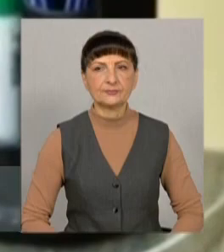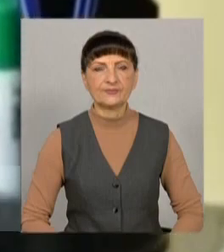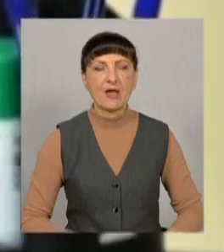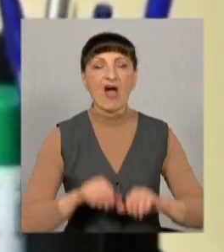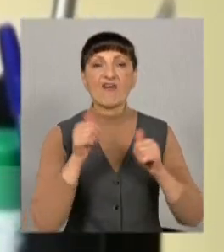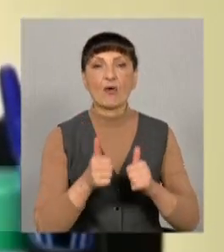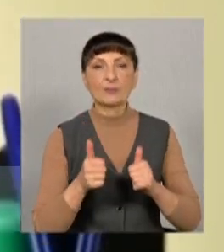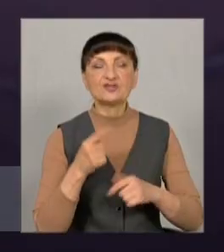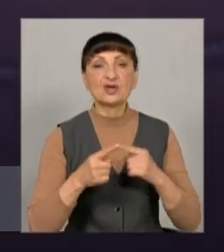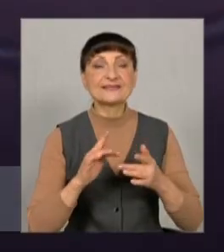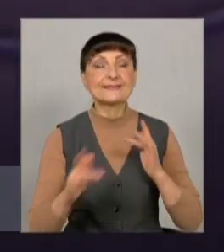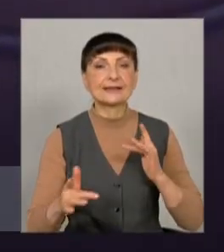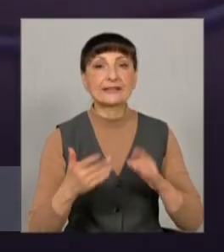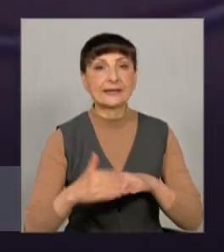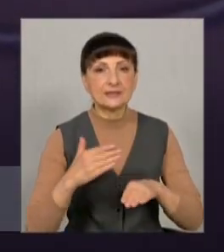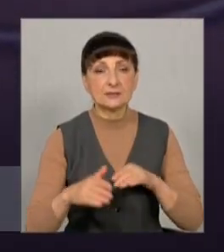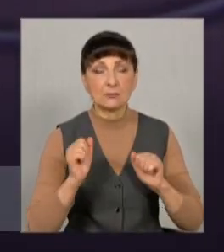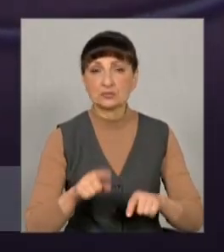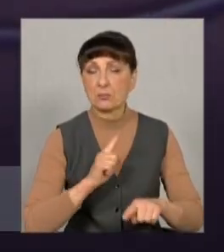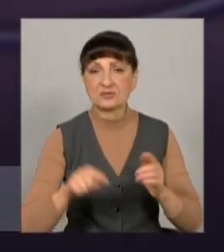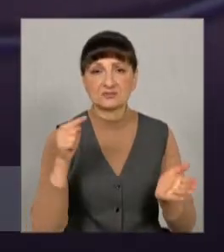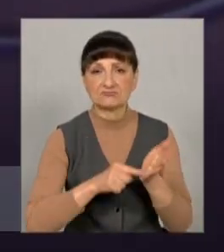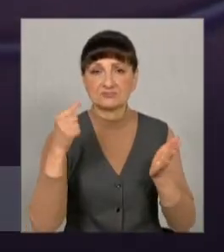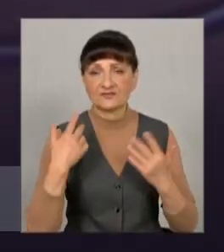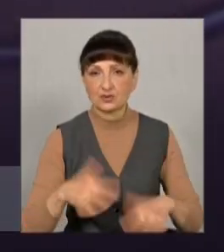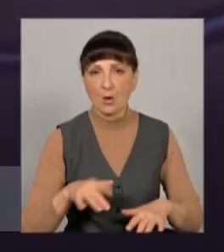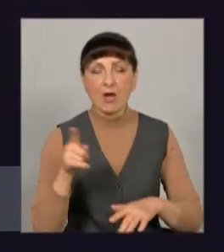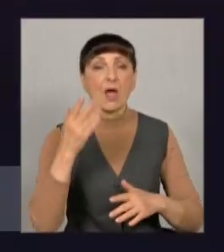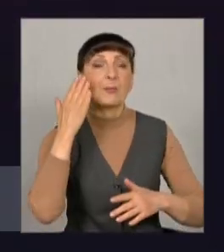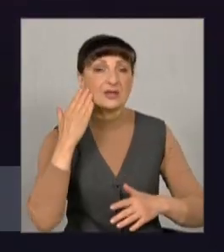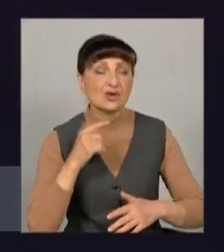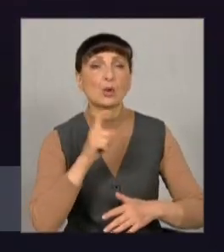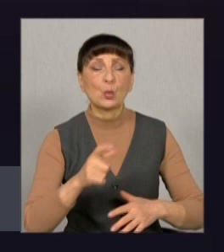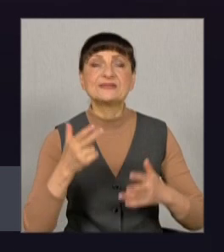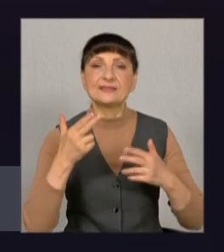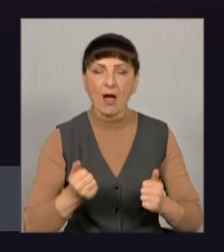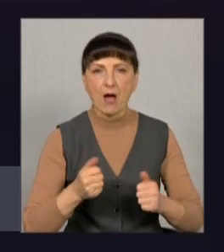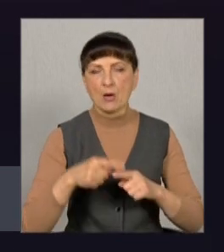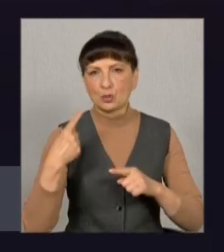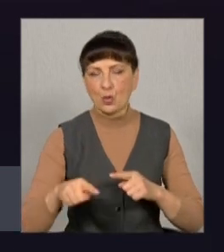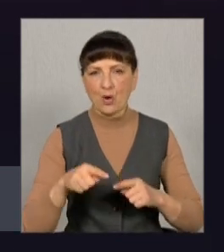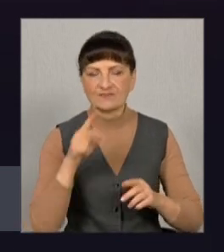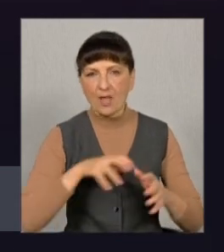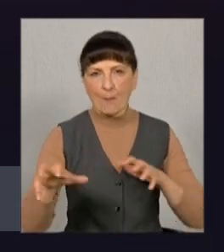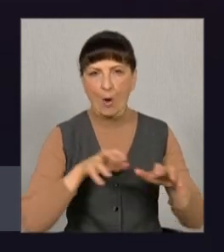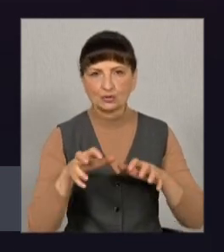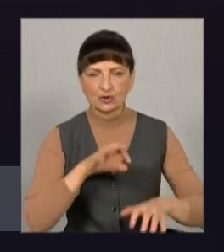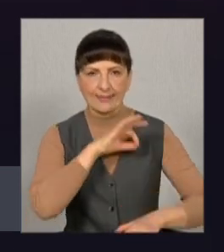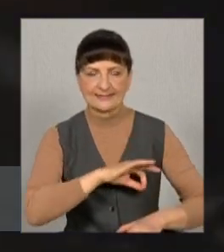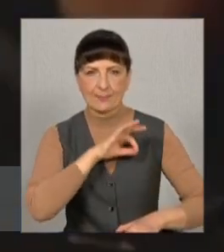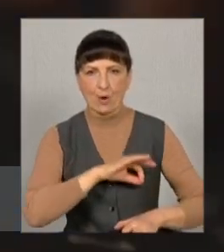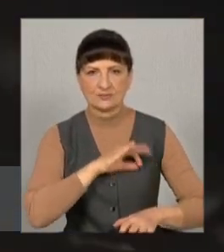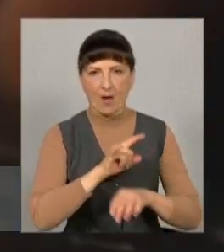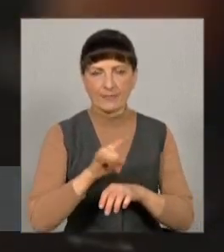Оформить онлайн-кредит сегодня можно в несколько кликов. С одной стороны, система облегчает жизнь гражданам, с другой становится инструментом, доступным и мошенникам.